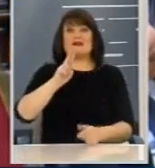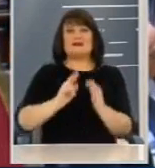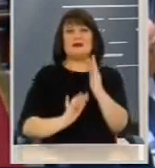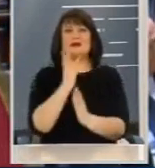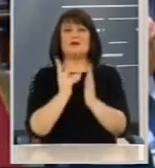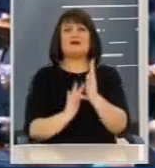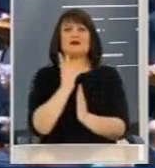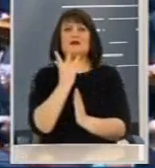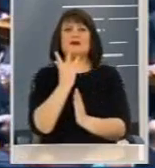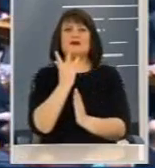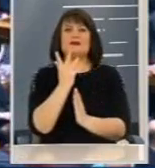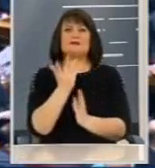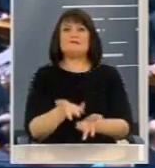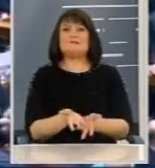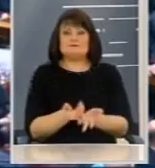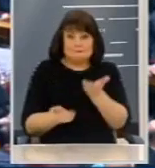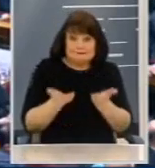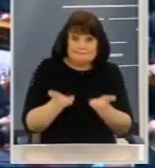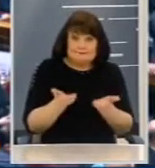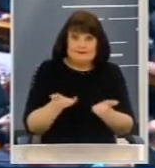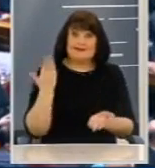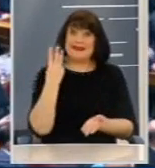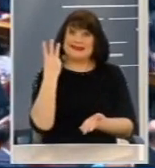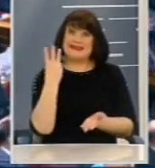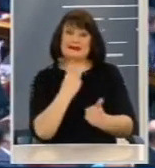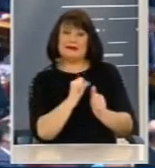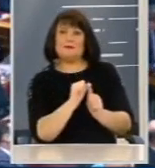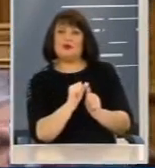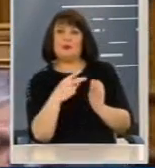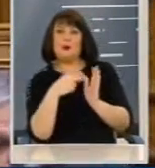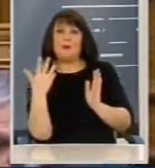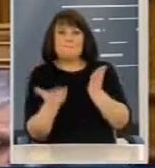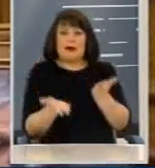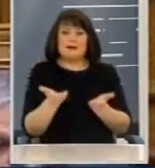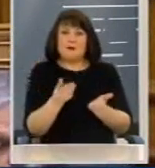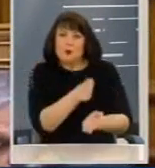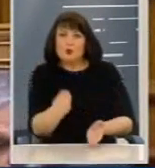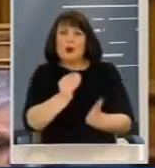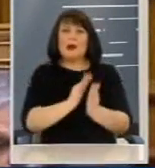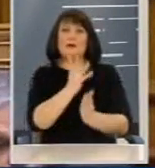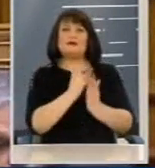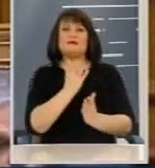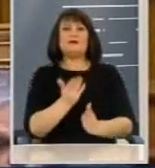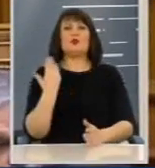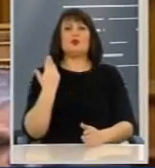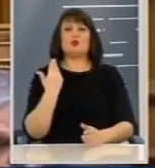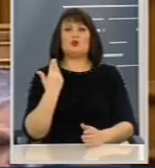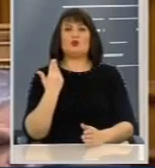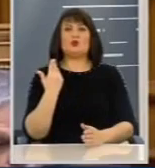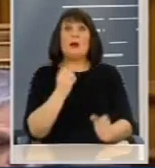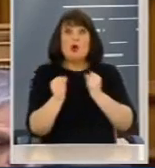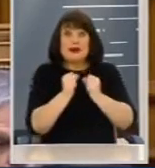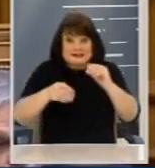ρυθμών σε σχέση με το αντίστοιχο τρίμηνο του 2015, μεγαλύτερη από τότε που παρουσιάστηκε η κρίση στη